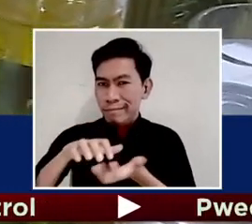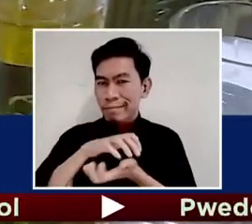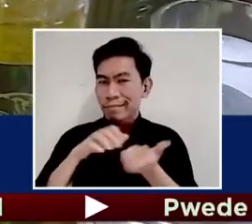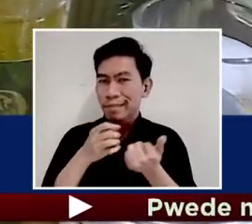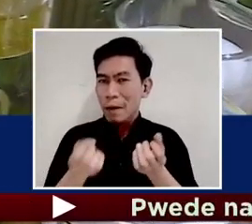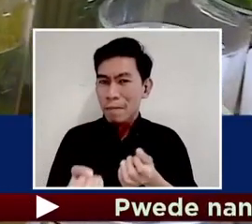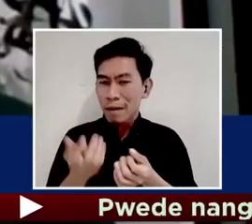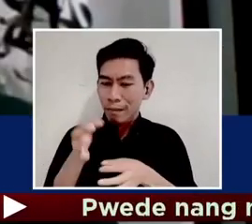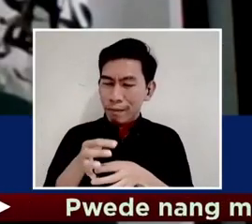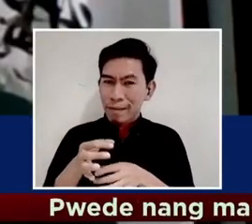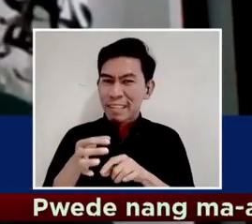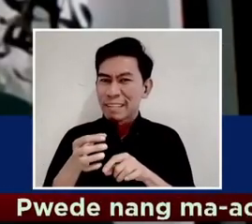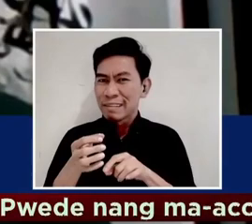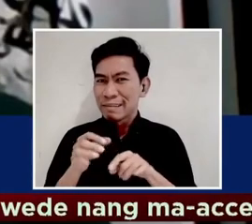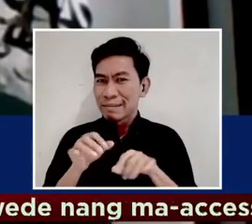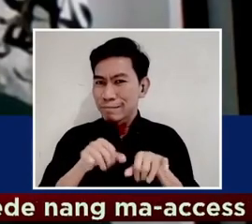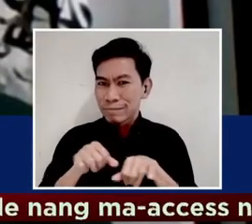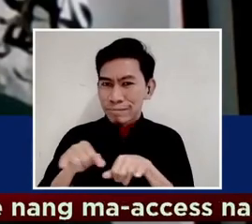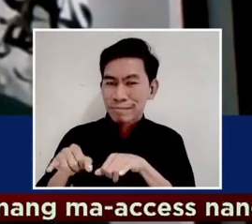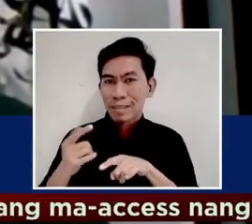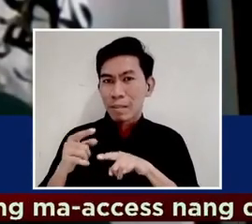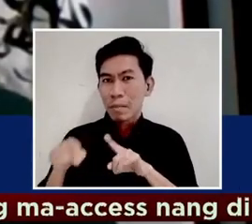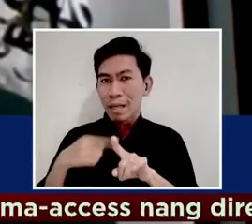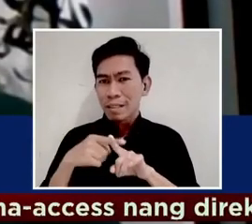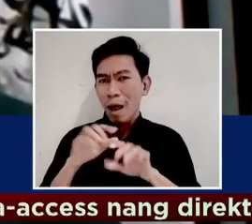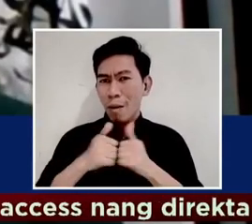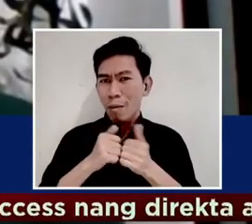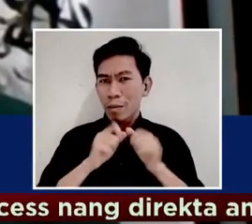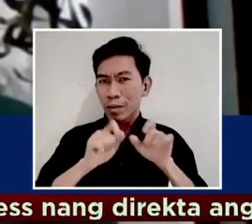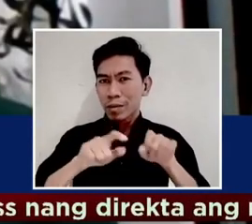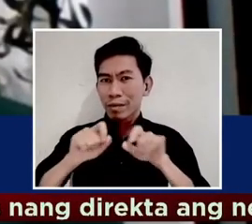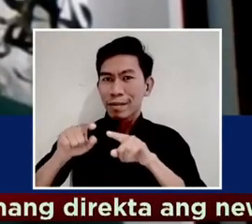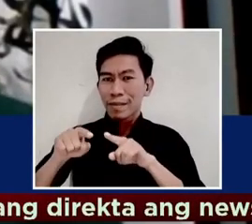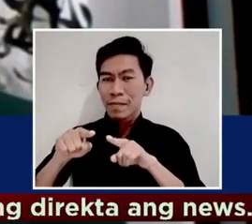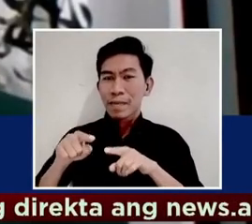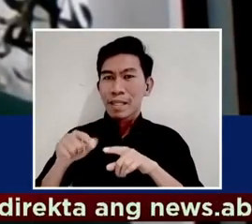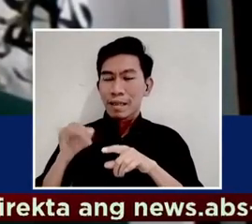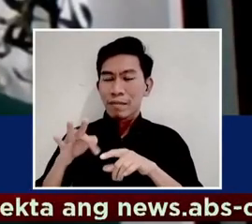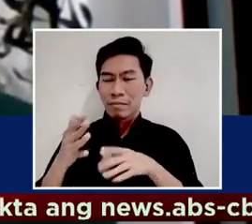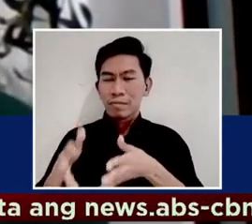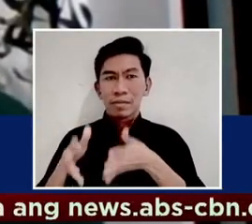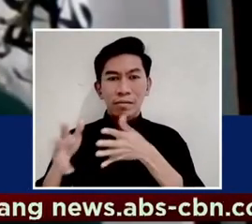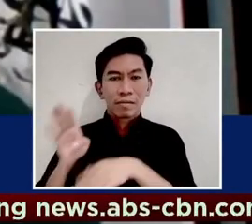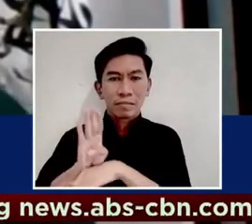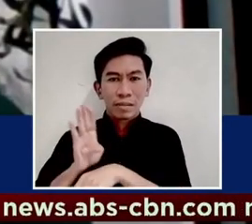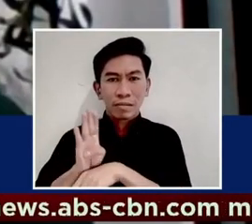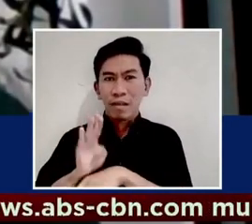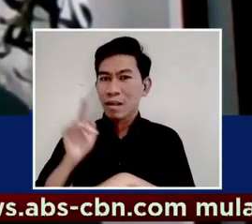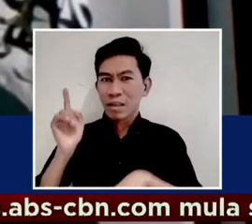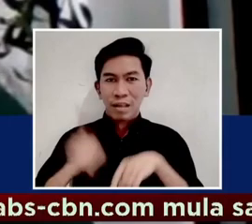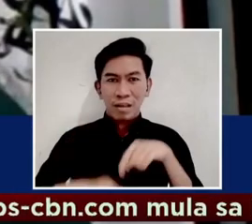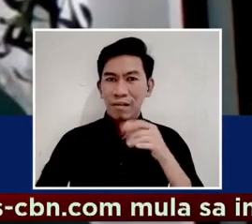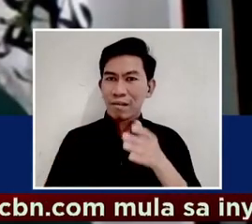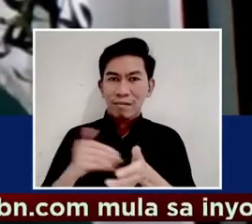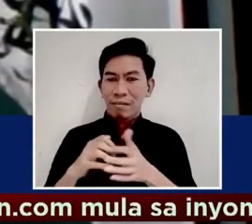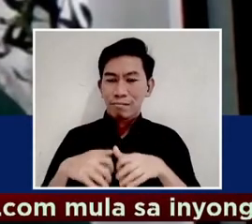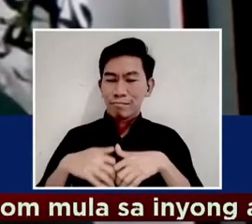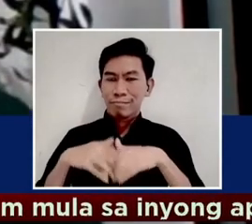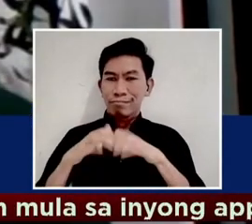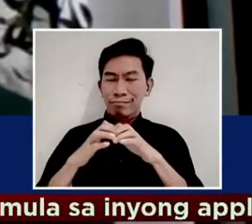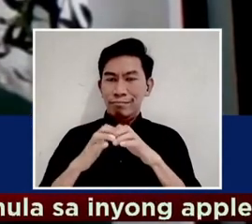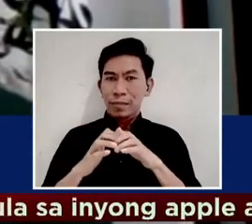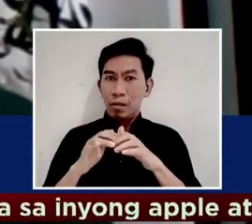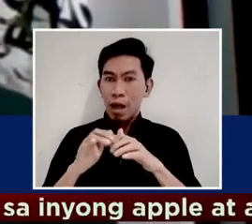ko i-market. Pag tumalikod na ako sa negosyo, parang wala na akong chance na makabawi. So para makabawi, kailangan